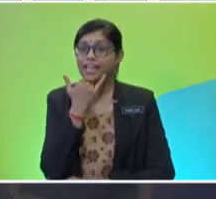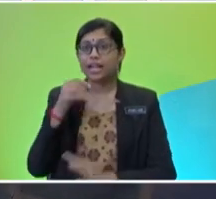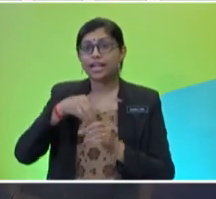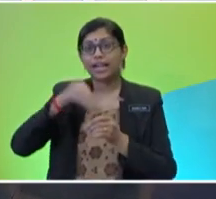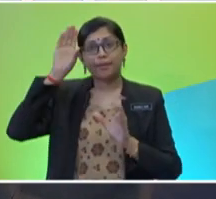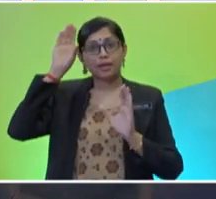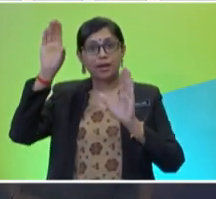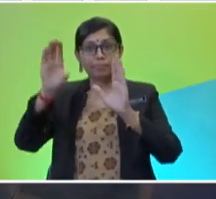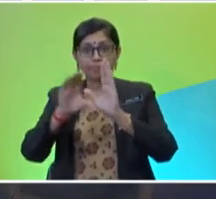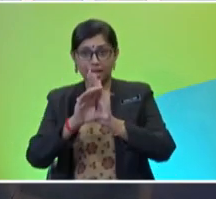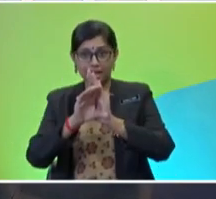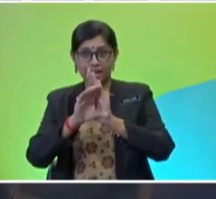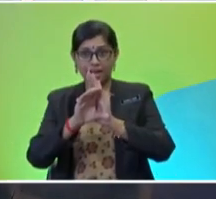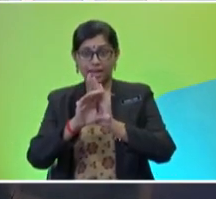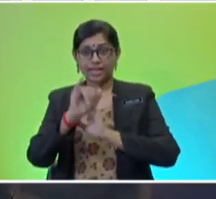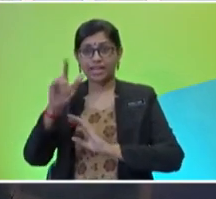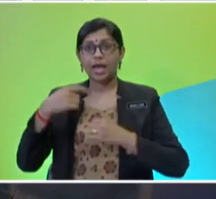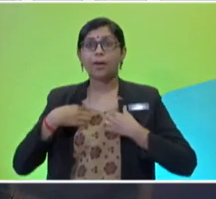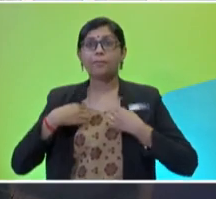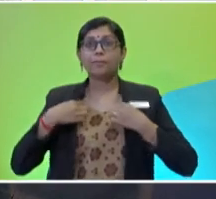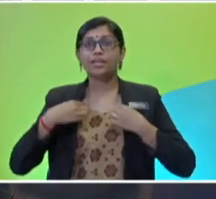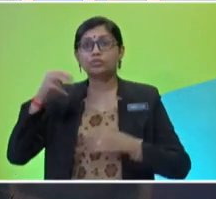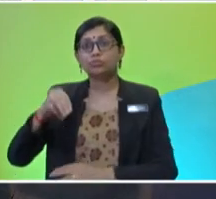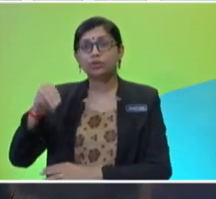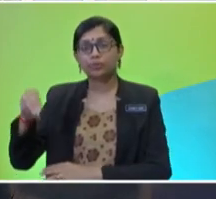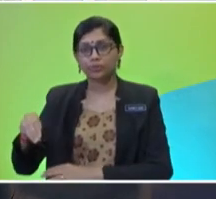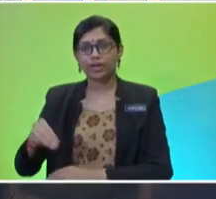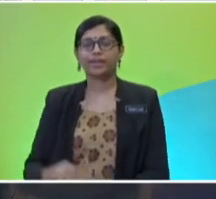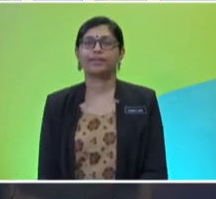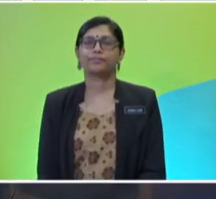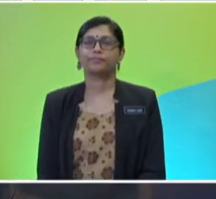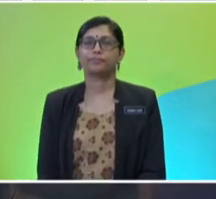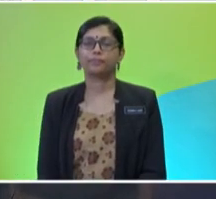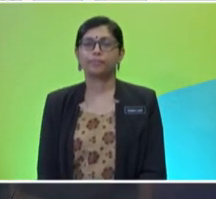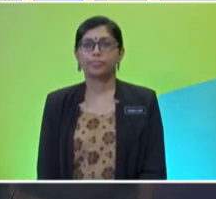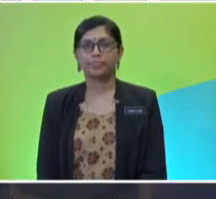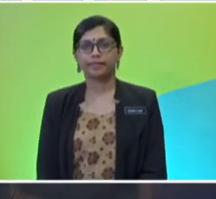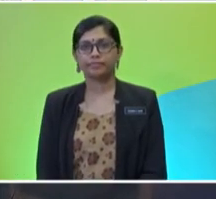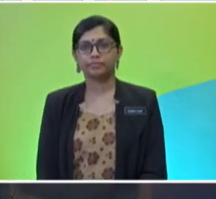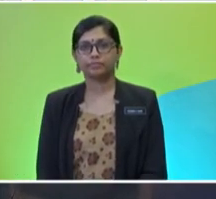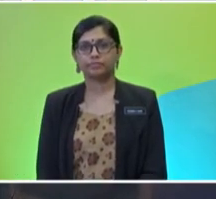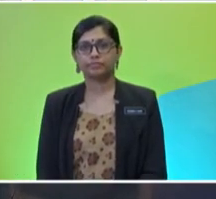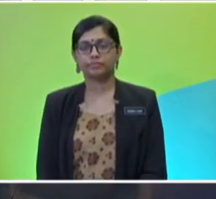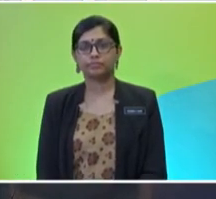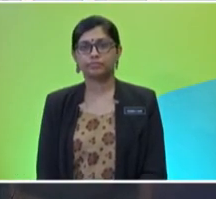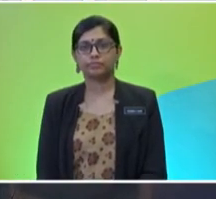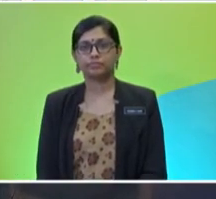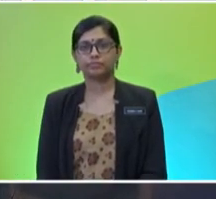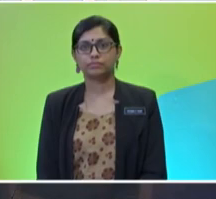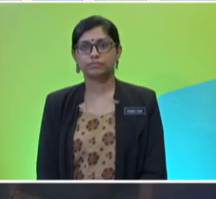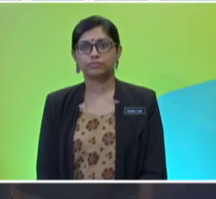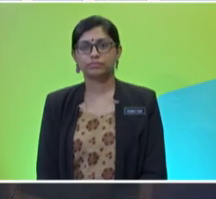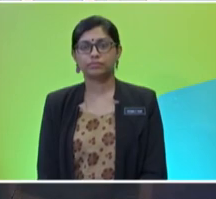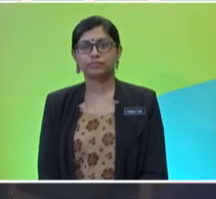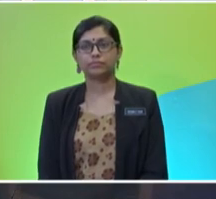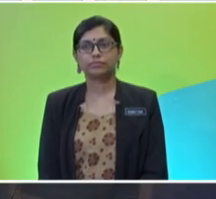cikgu tunjukkan. Okey. Akmal, kita nak masuk kepada pembelajaran kita seterusnya. Okey. Okey,